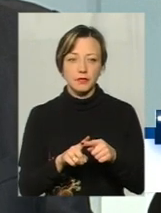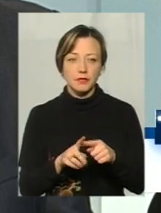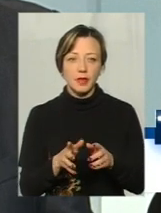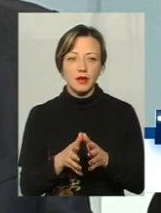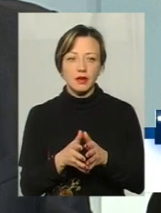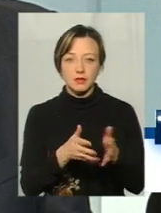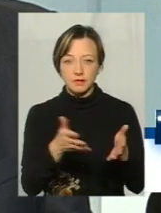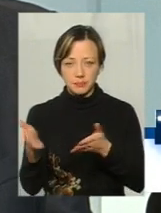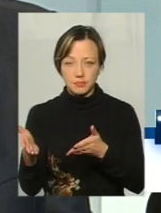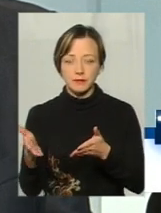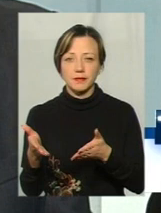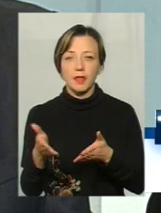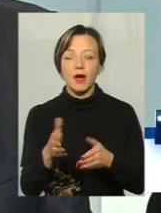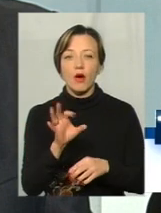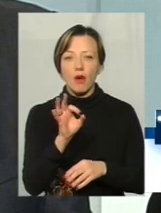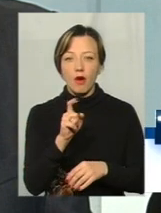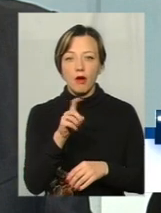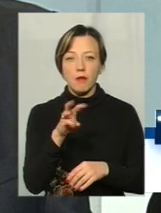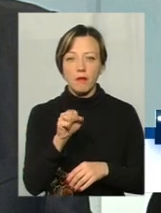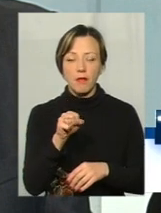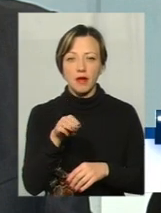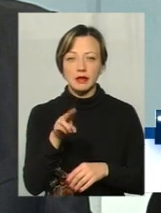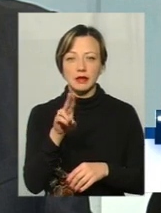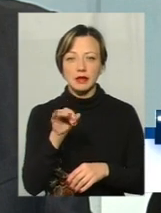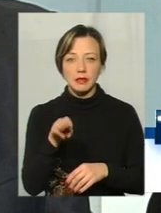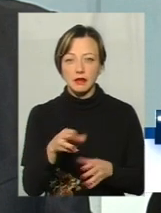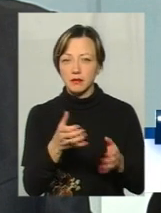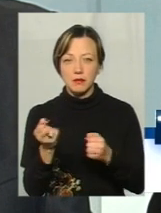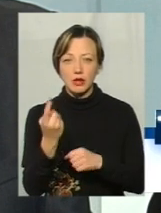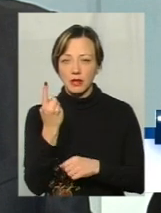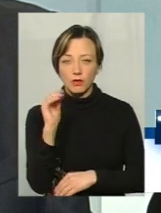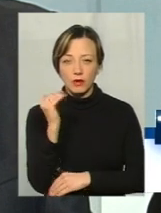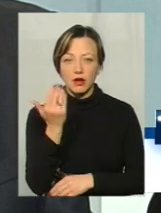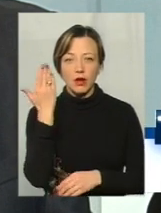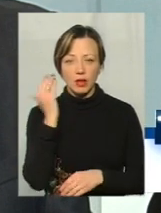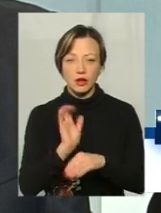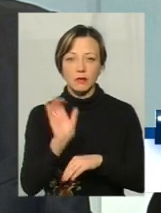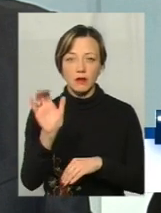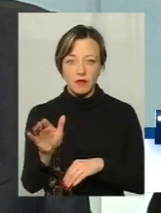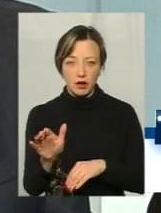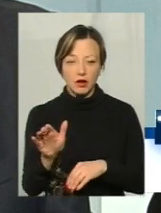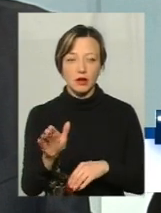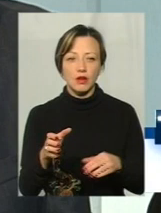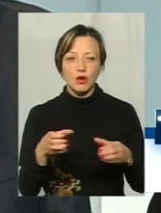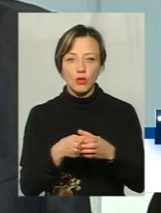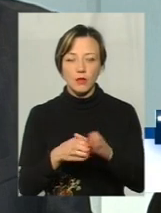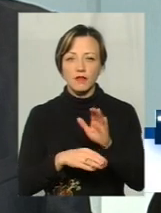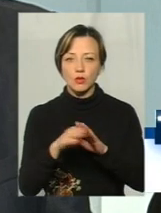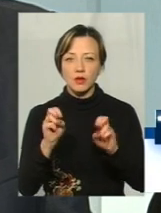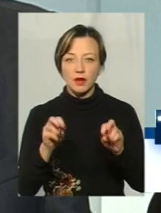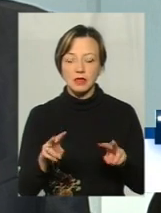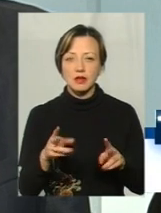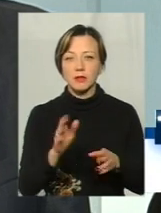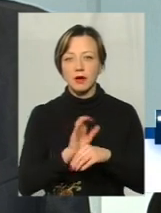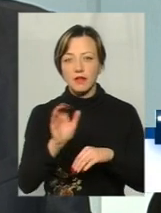широкая дорога. И Ахмадет сейчас не берет ни одного ребенка. Раньше мы направляли группы высокого риска. Мы